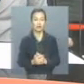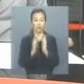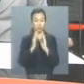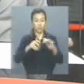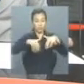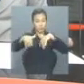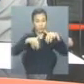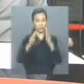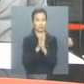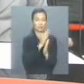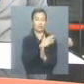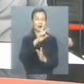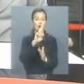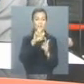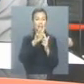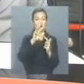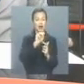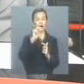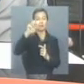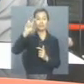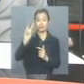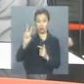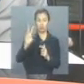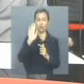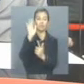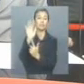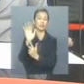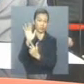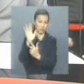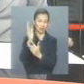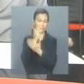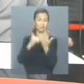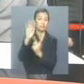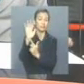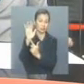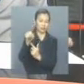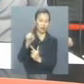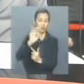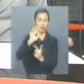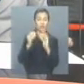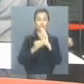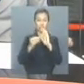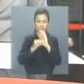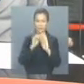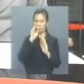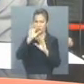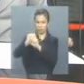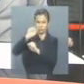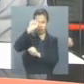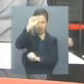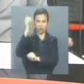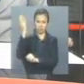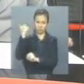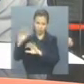ย92และ88เขตบางขุนเทียนซึ่งถือว่าเป็นเขตที่ทางกทมนั้นประกาศให้อพยพไปเมื่อวานที่ผ่านมานะค